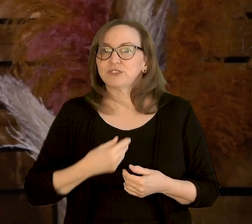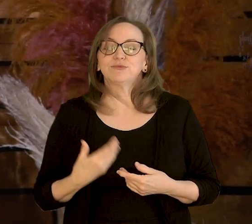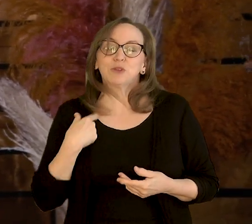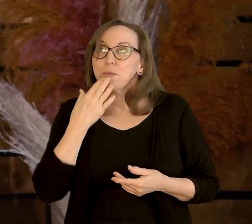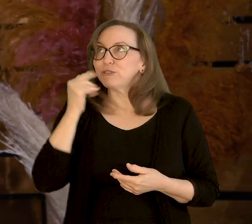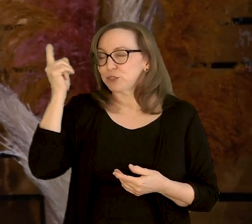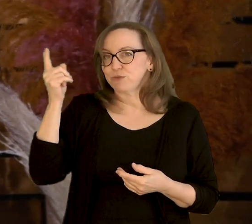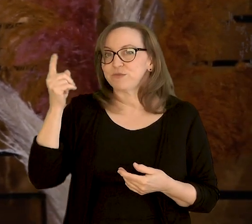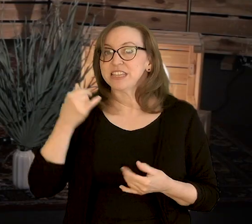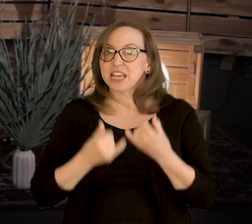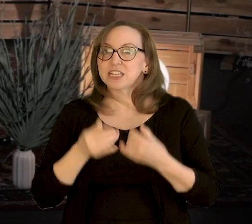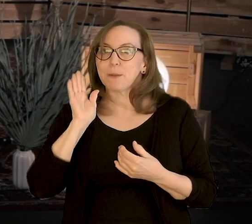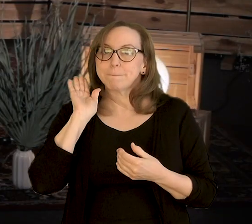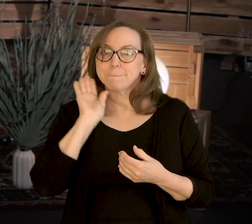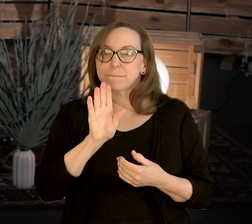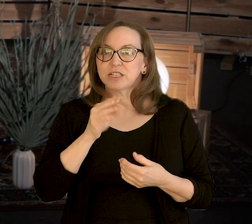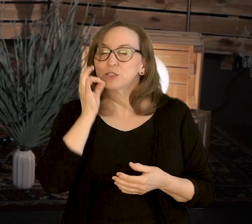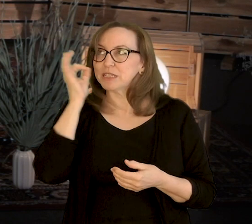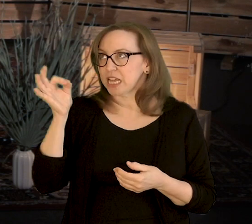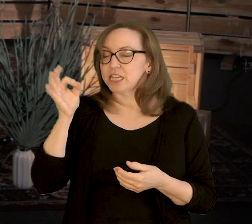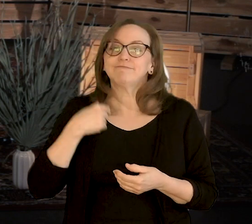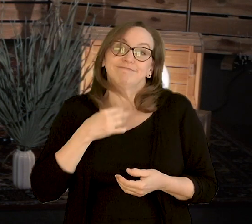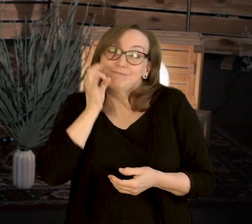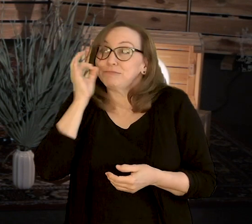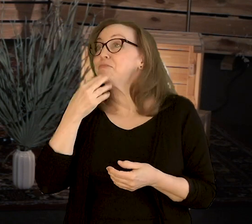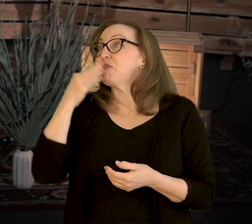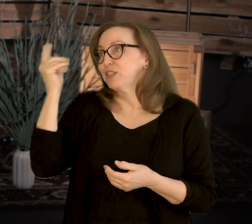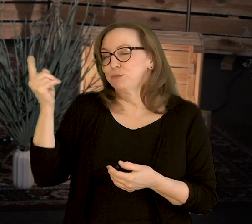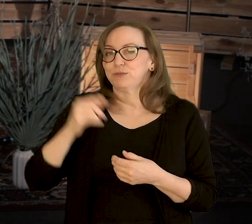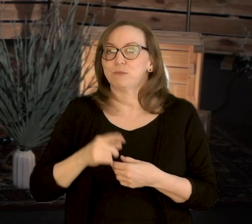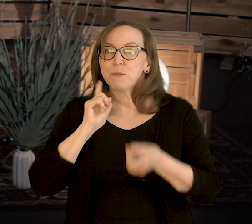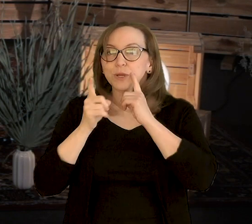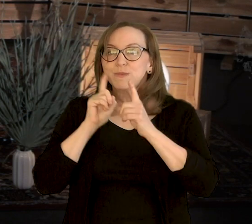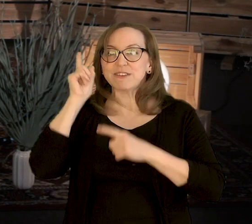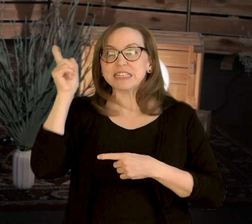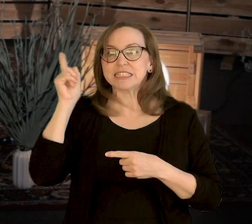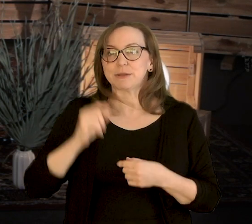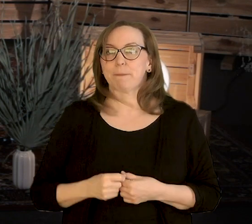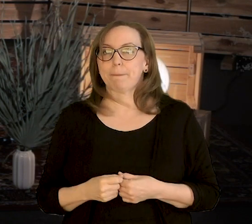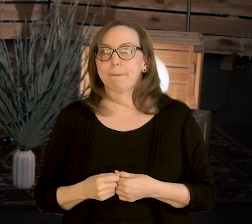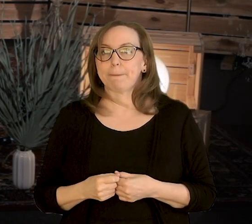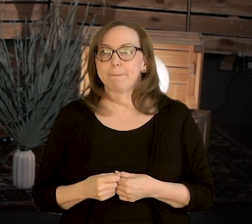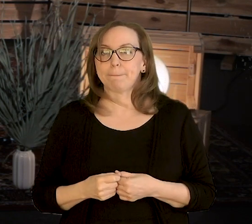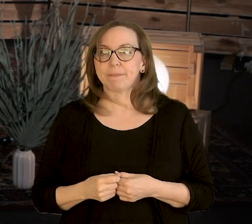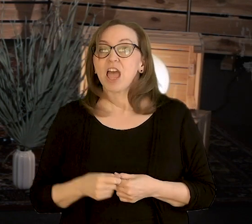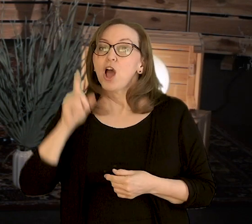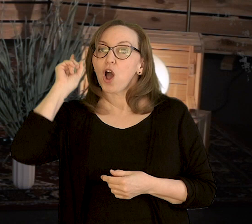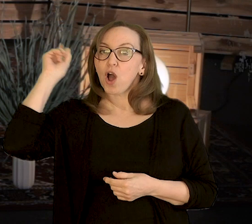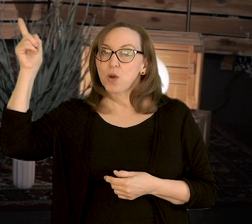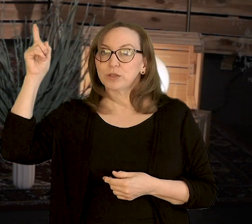pytania, powiedz Mu o tych pytaniach. Porozmawiaj z Nim, bo